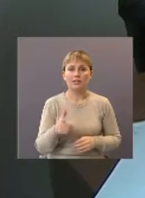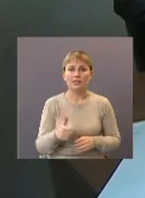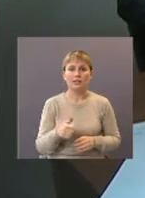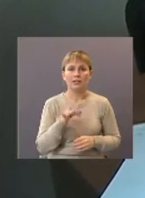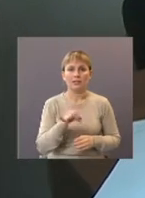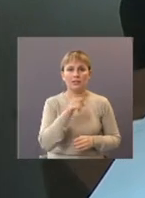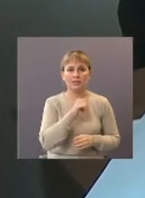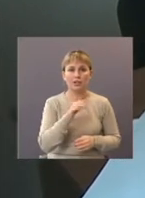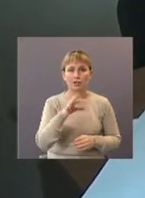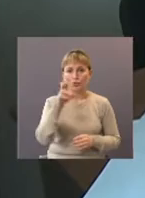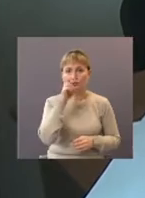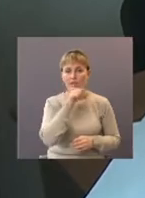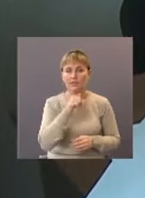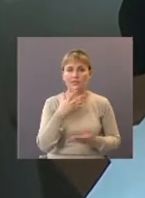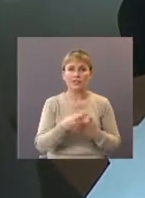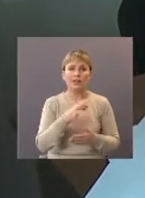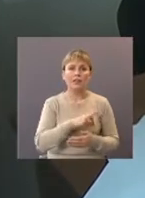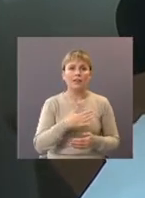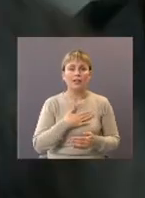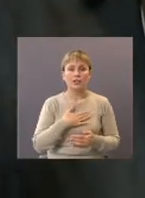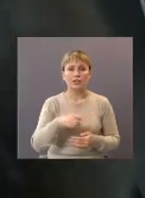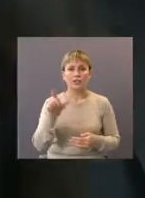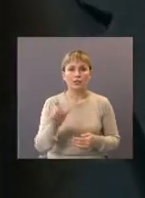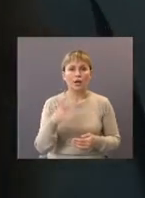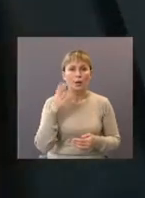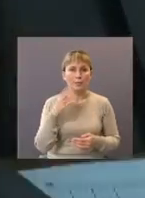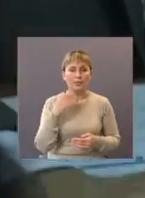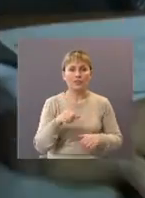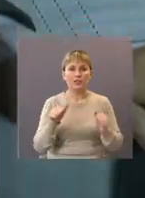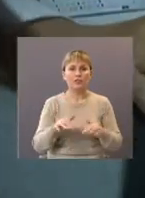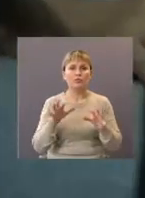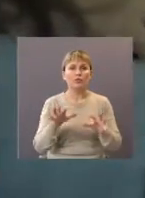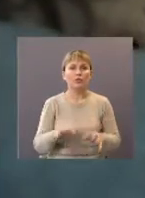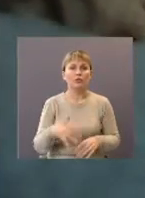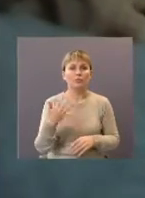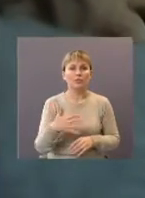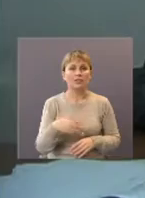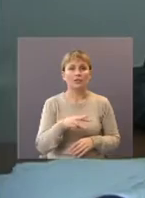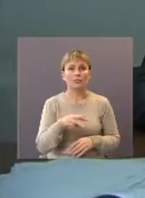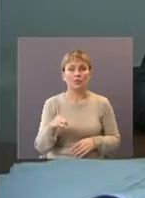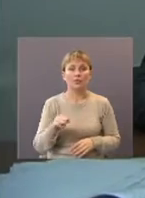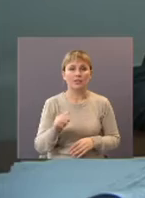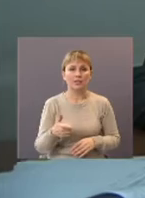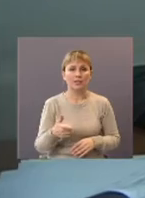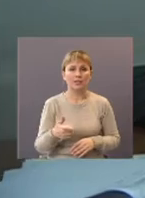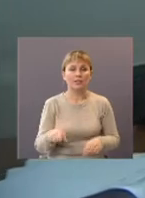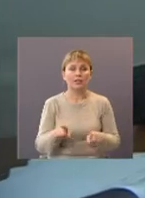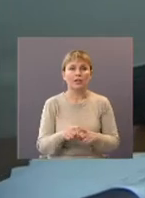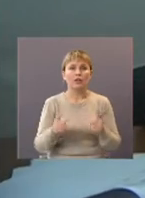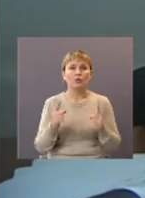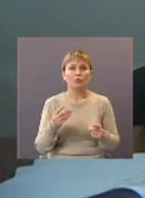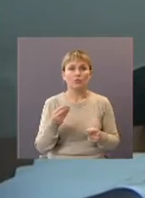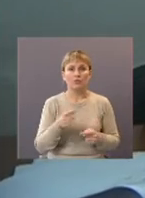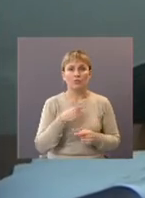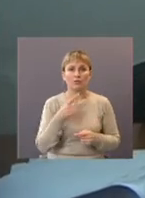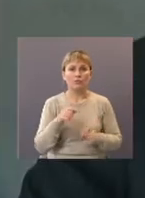стала скрывать от государства свои доходы и наша собеседница. Алматинка решила узаконить 50 миллионов тенге. Такая крупная сумма,